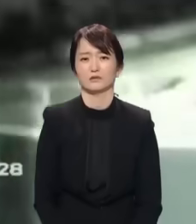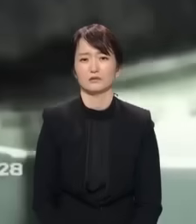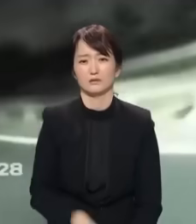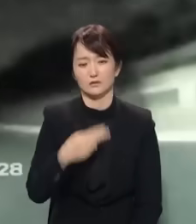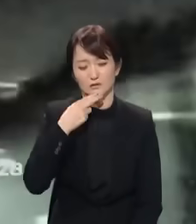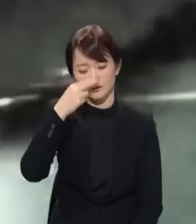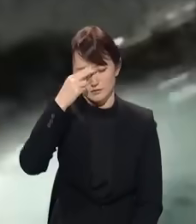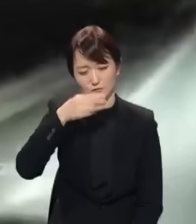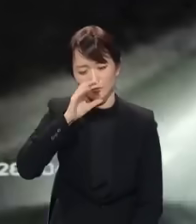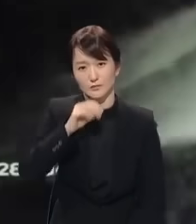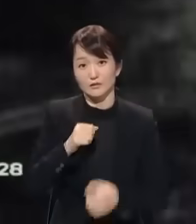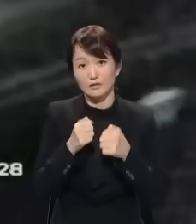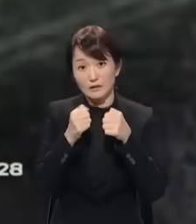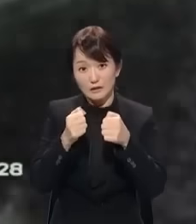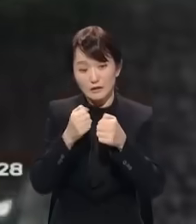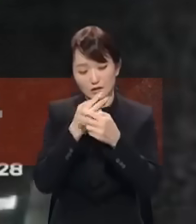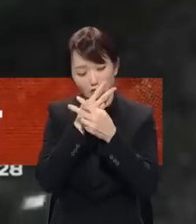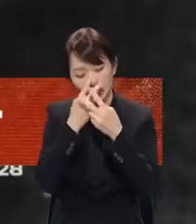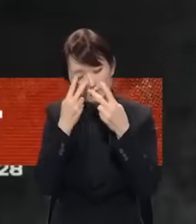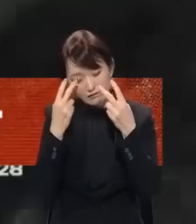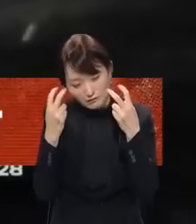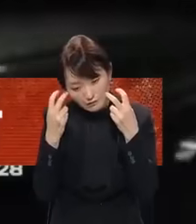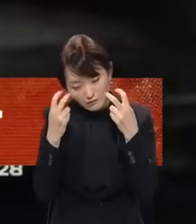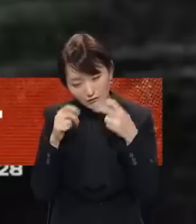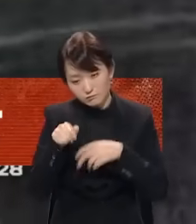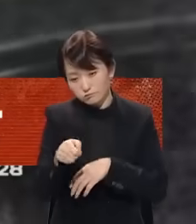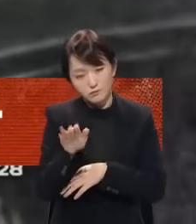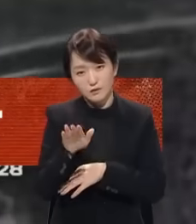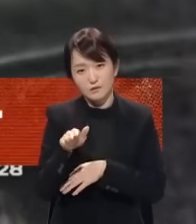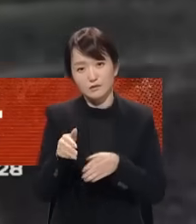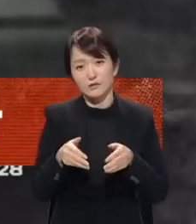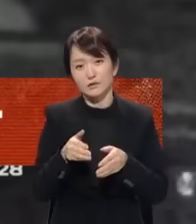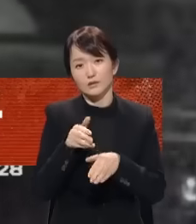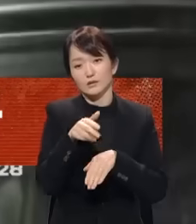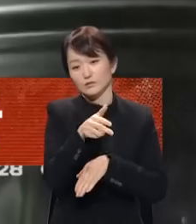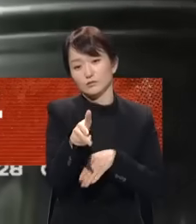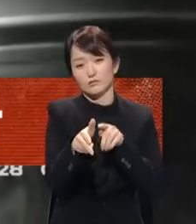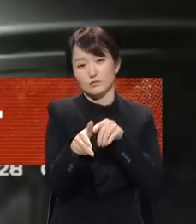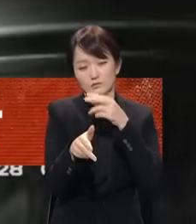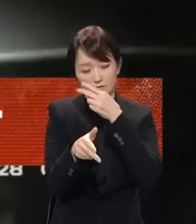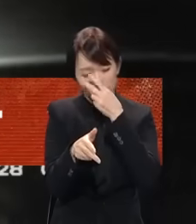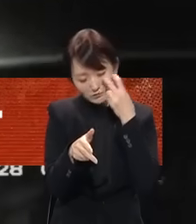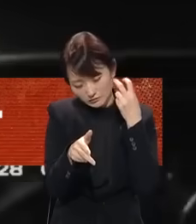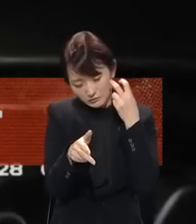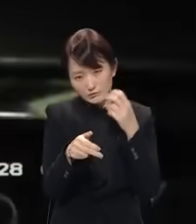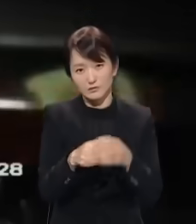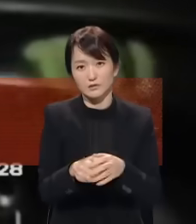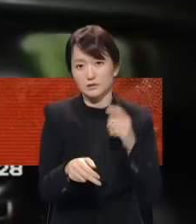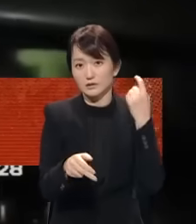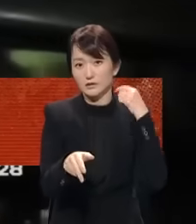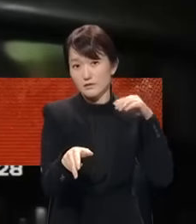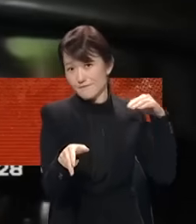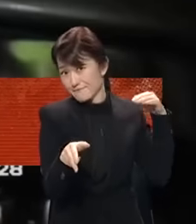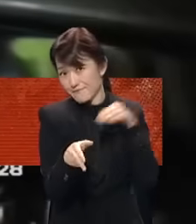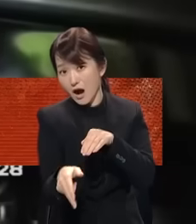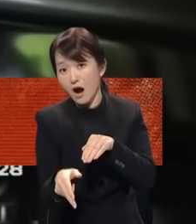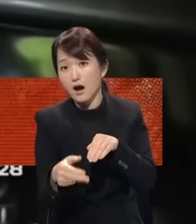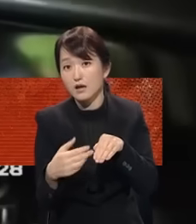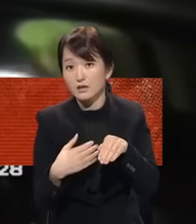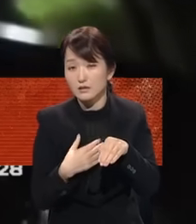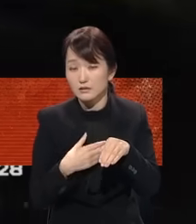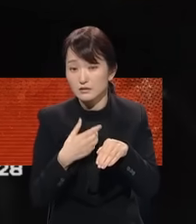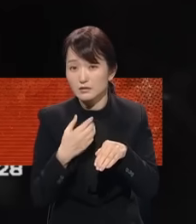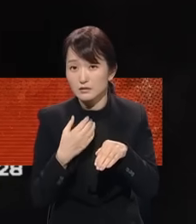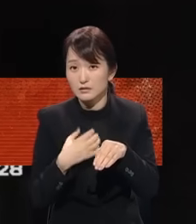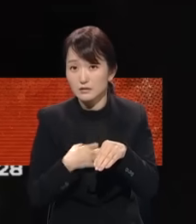술 한잔하고 운전하다가 잠이 쏟아지자 시동도 안 끄고 도로 위에서 그냥 잠이 들어버렸던 겁니다. 행여나 뒤에서 차라도 왔으면 큰일 날 뻔했는데